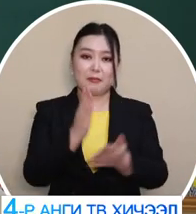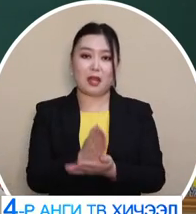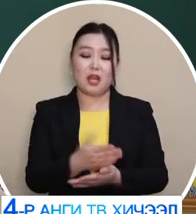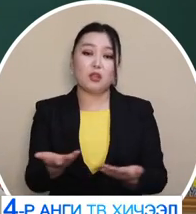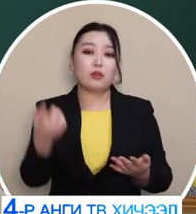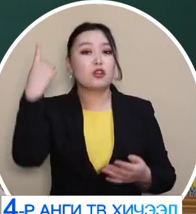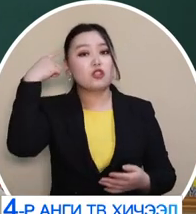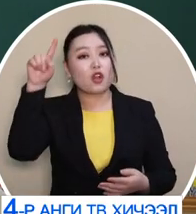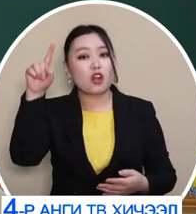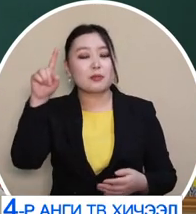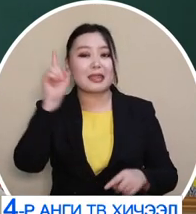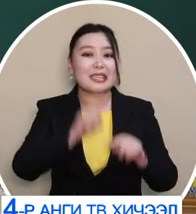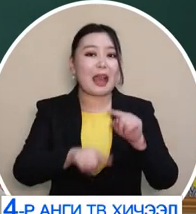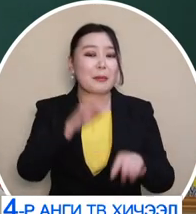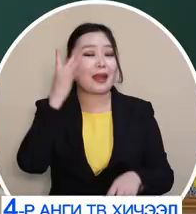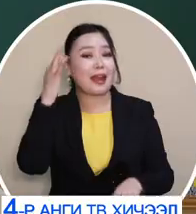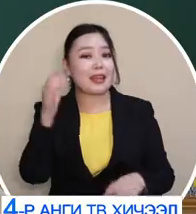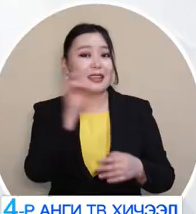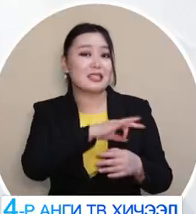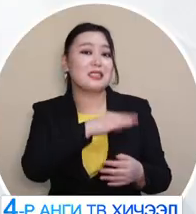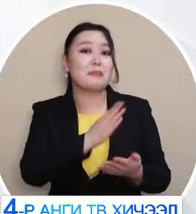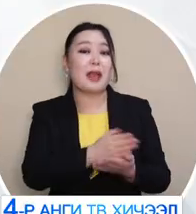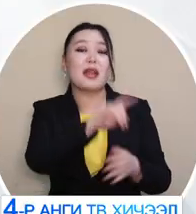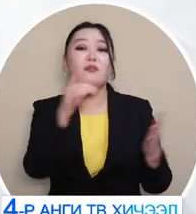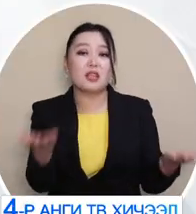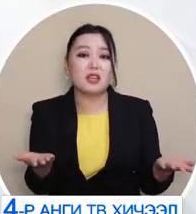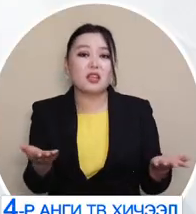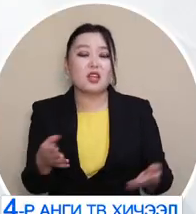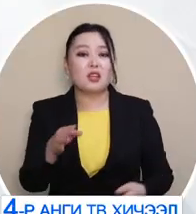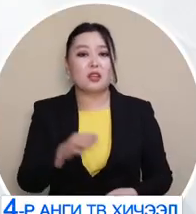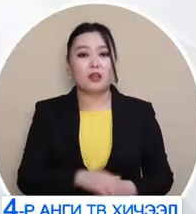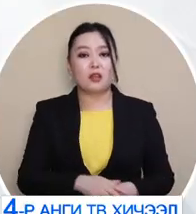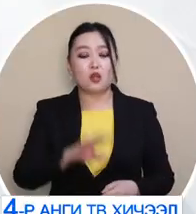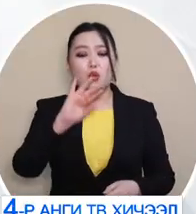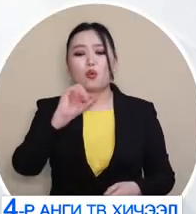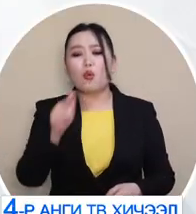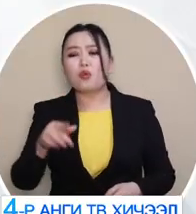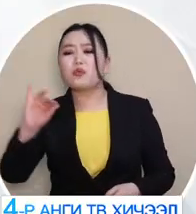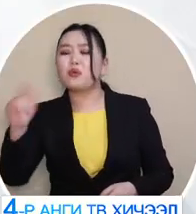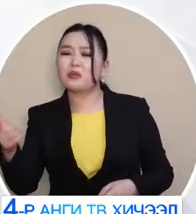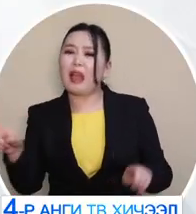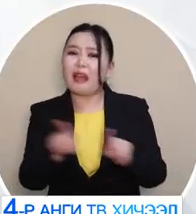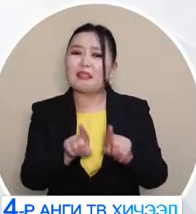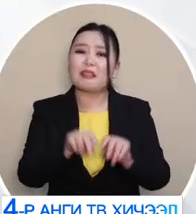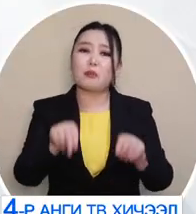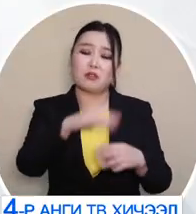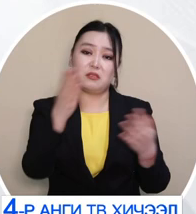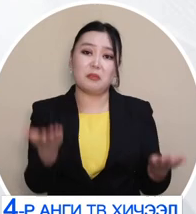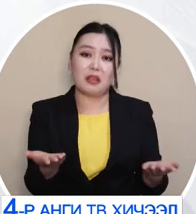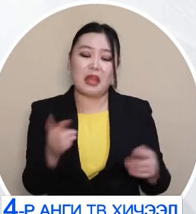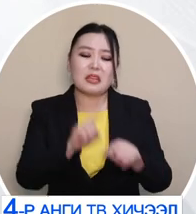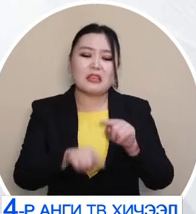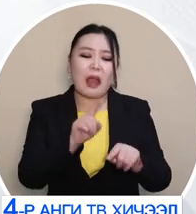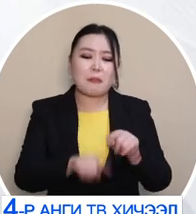уран дүрслэлийн ямар аргыг хэрэглэсэн байна вэ? Өмнөх хичээлээ сэргэн санаарай. Юуг юутай адилтгасан байна вэ? Ямар шинжээр